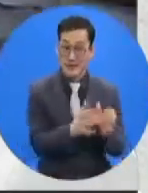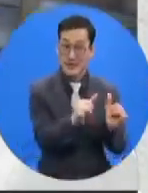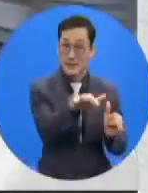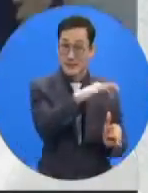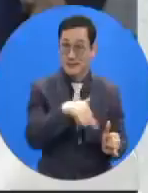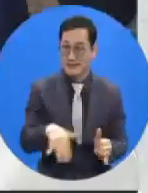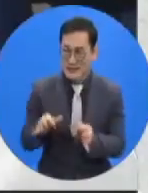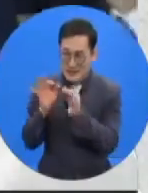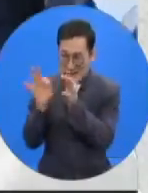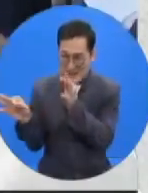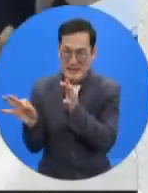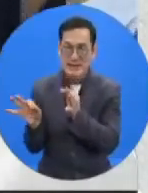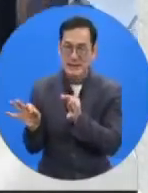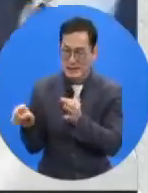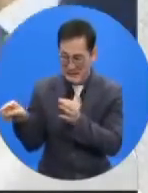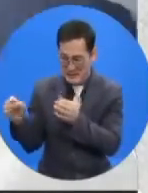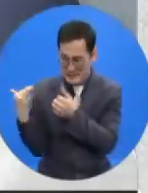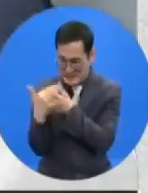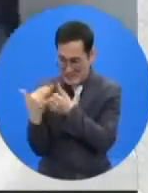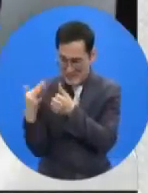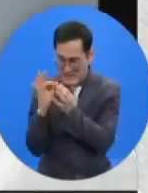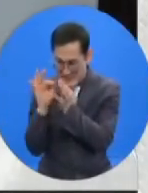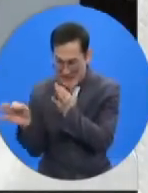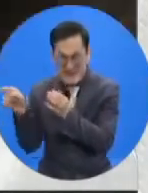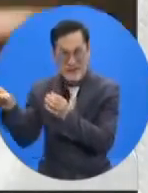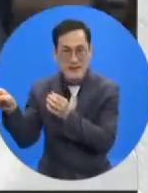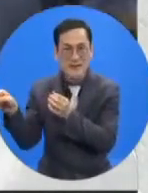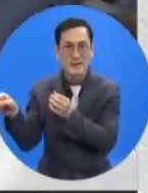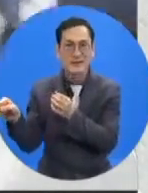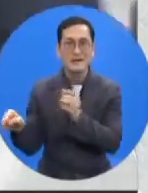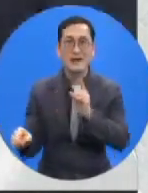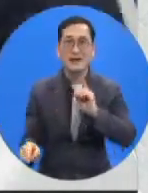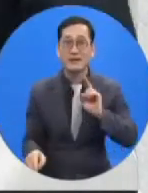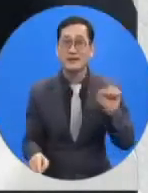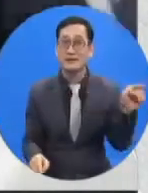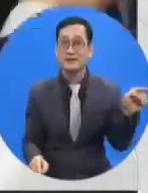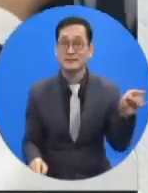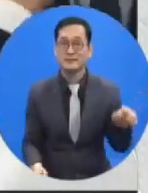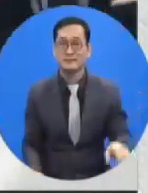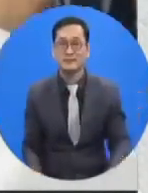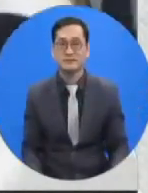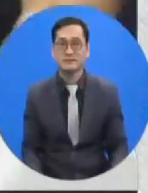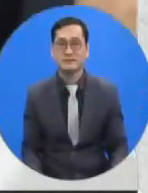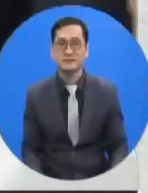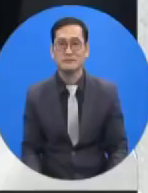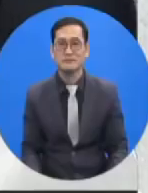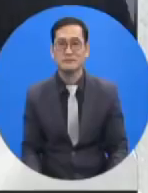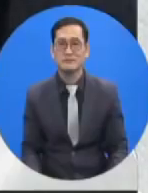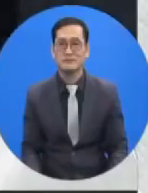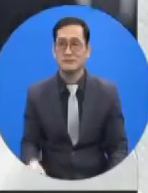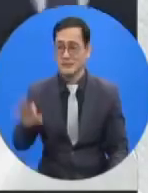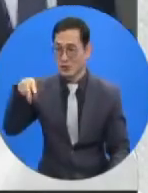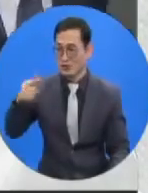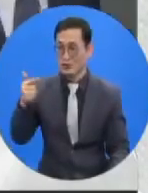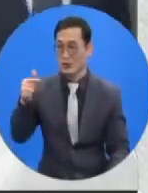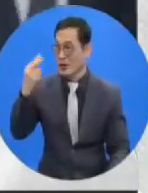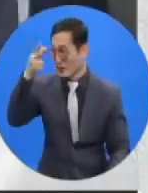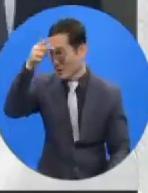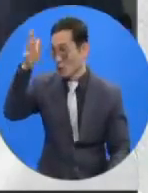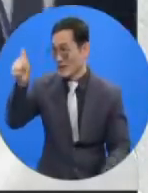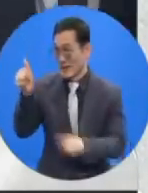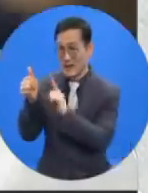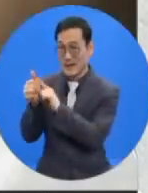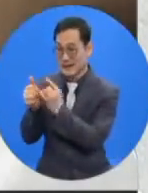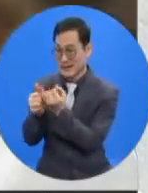내가 사기를 당했다 이런 혐의를 갖다가 받고 있는 건데 관련해 가지고 윤 총장의 그 장모가 아마 그